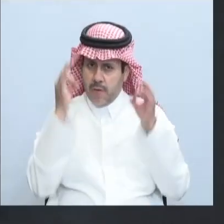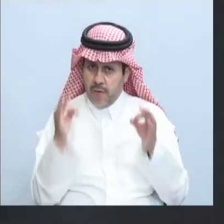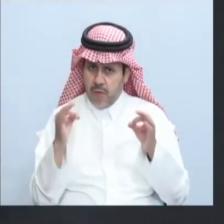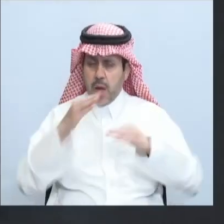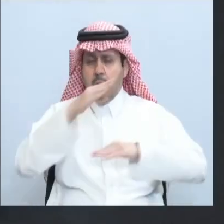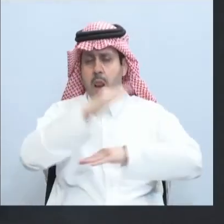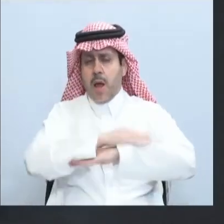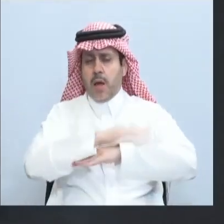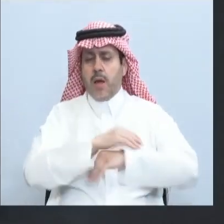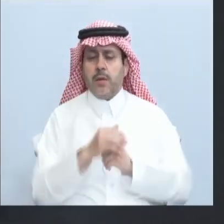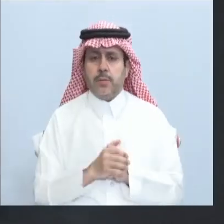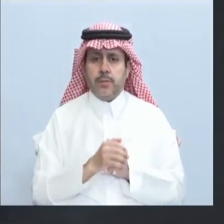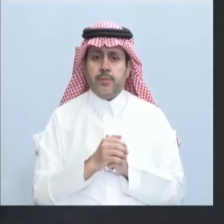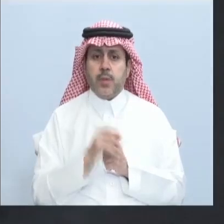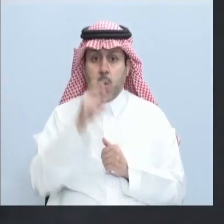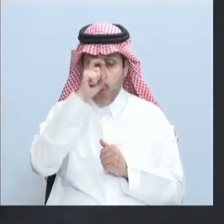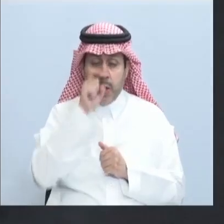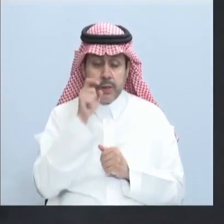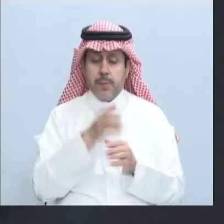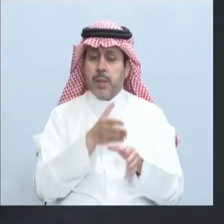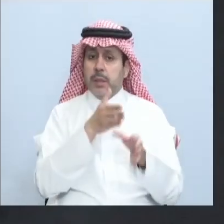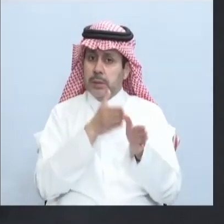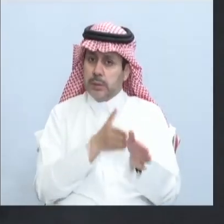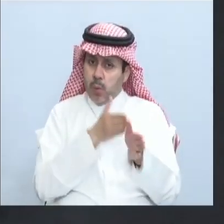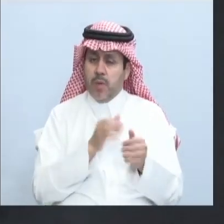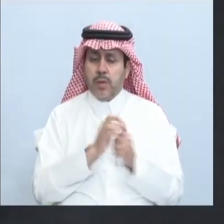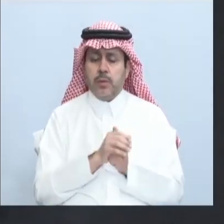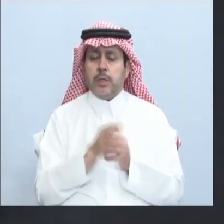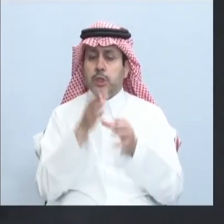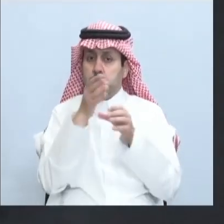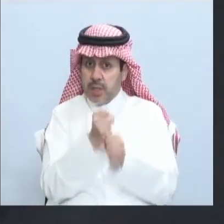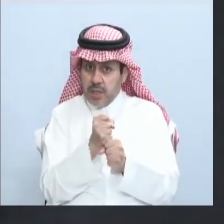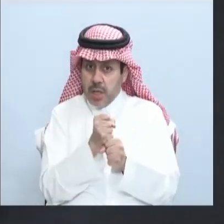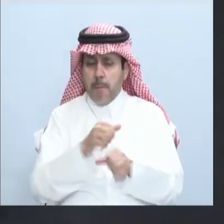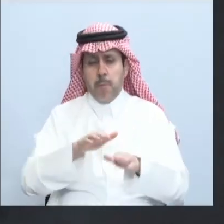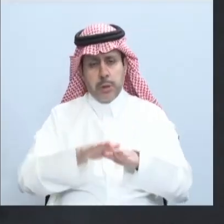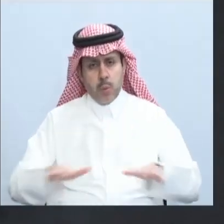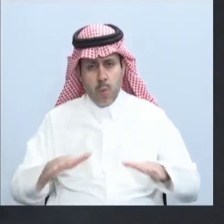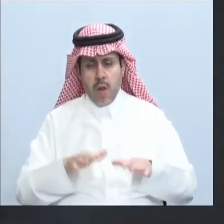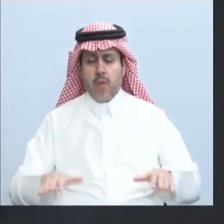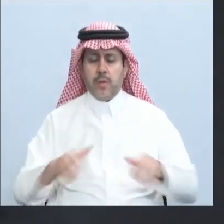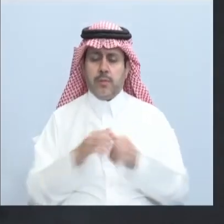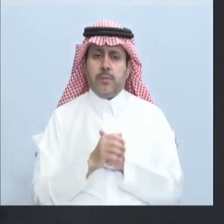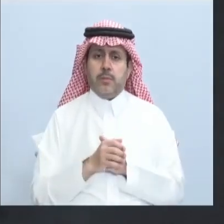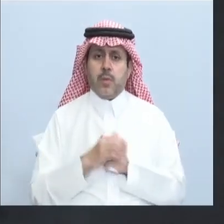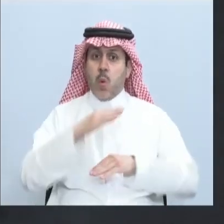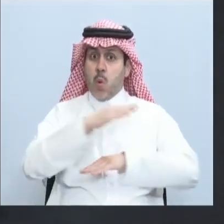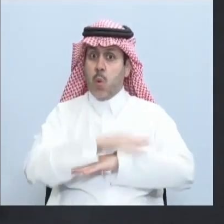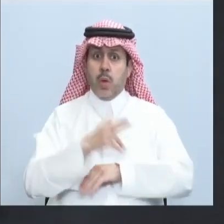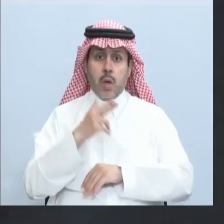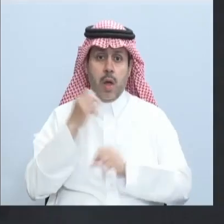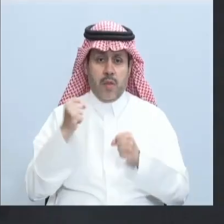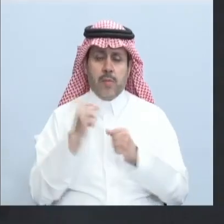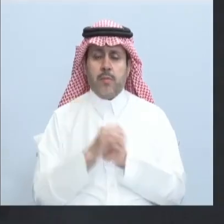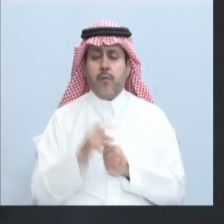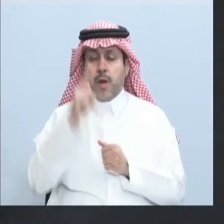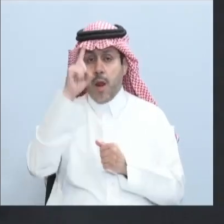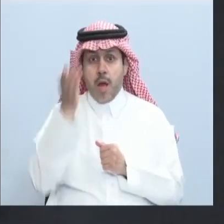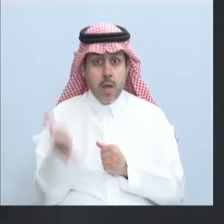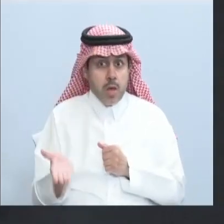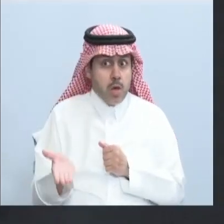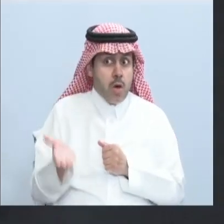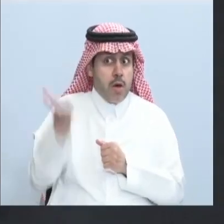ومن هذه الفائده احسنتم التواضع خلق ما ماذا التواضع فان الله عز وجل يرفع